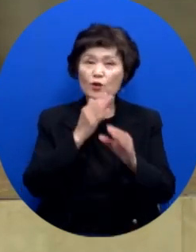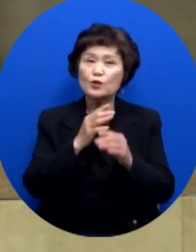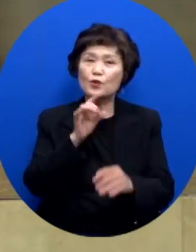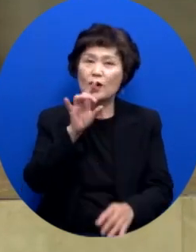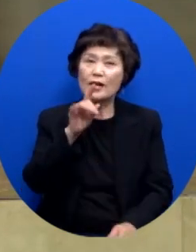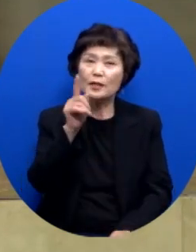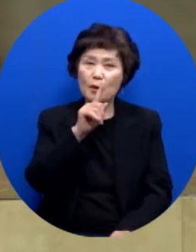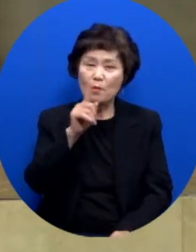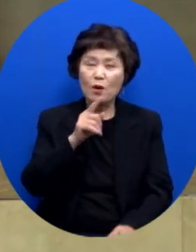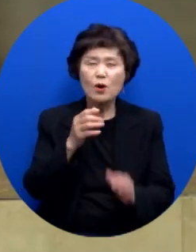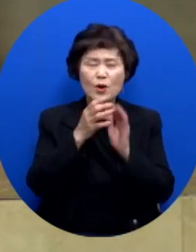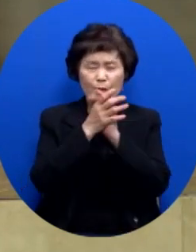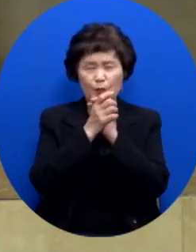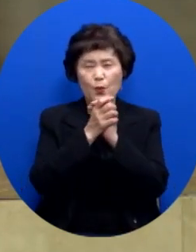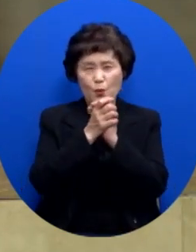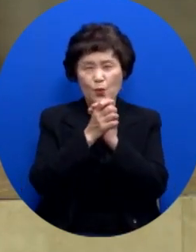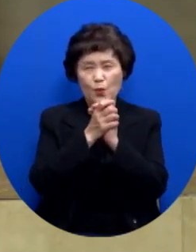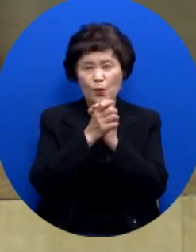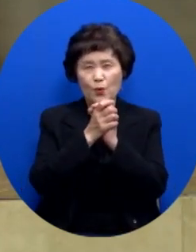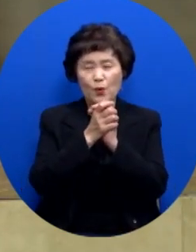무엇보다도 기도의